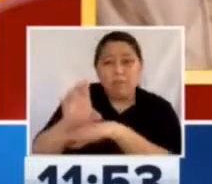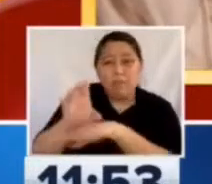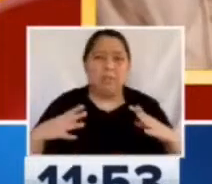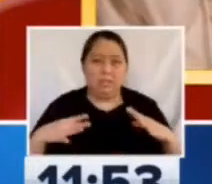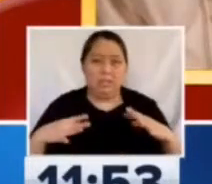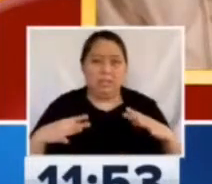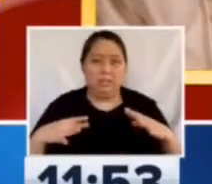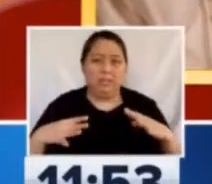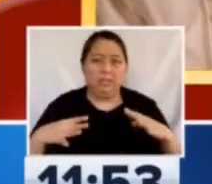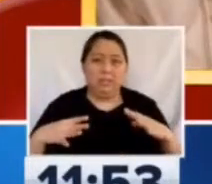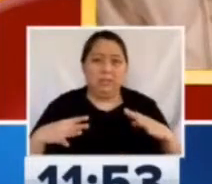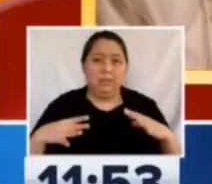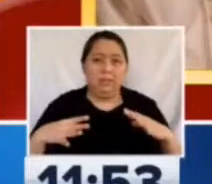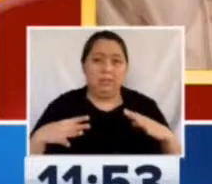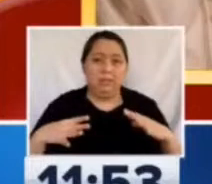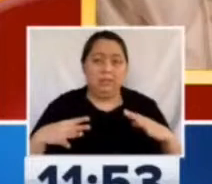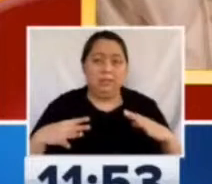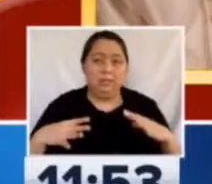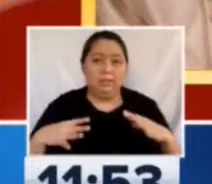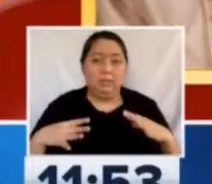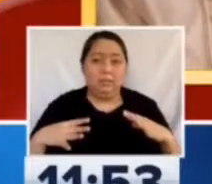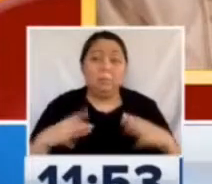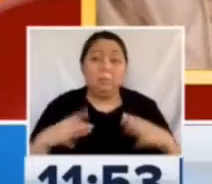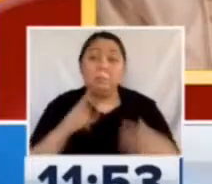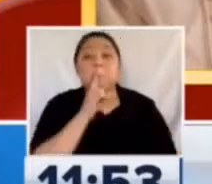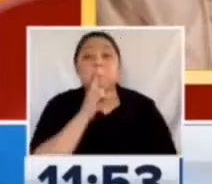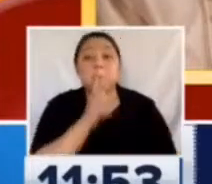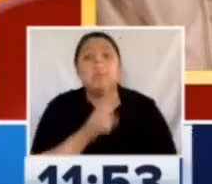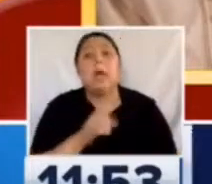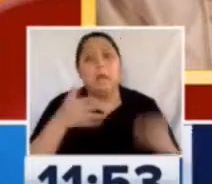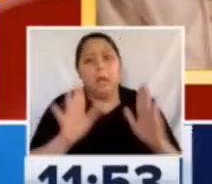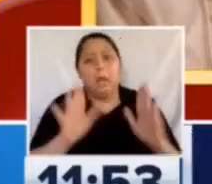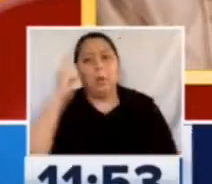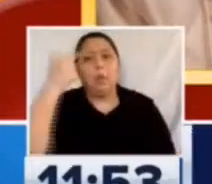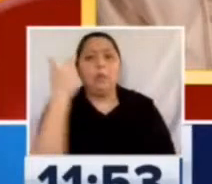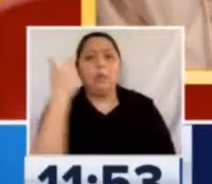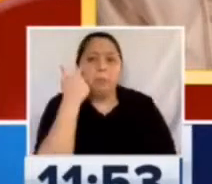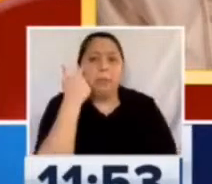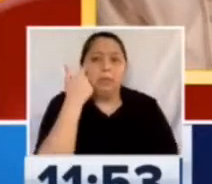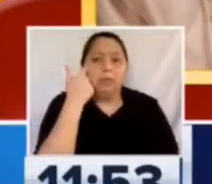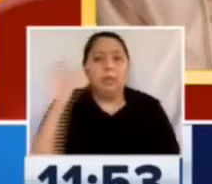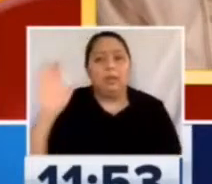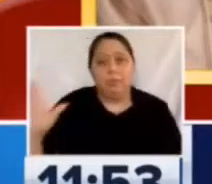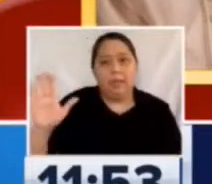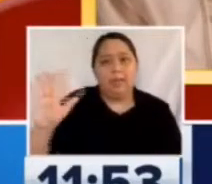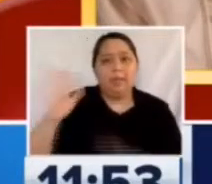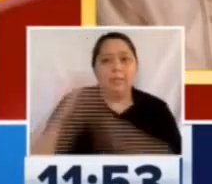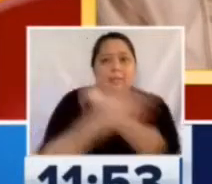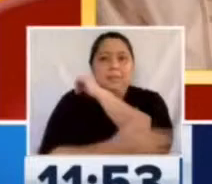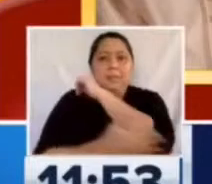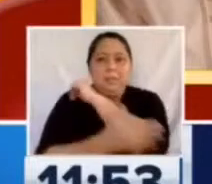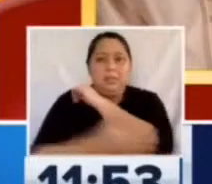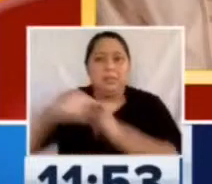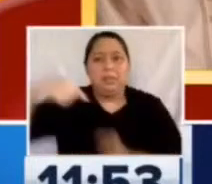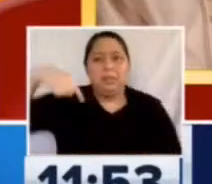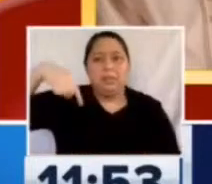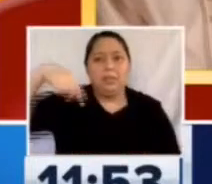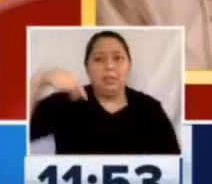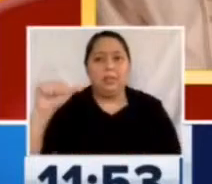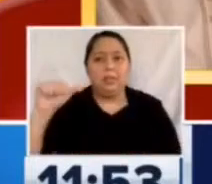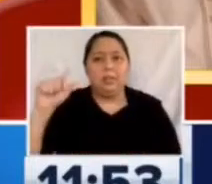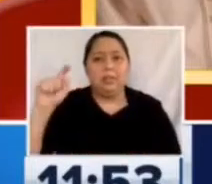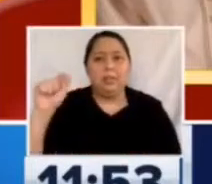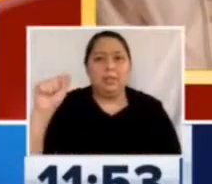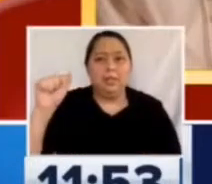In observance of Ramadan po, sarado po yung mga mosque except po yung Jumaa prayer, isa lang